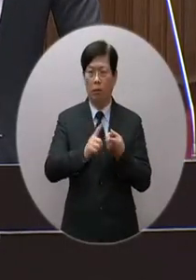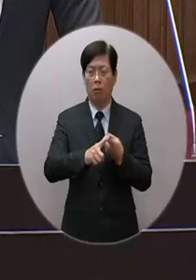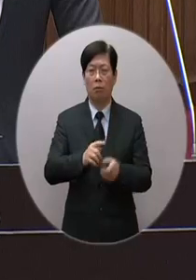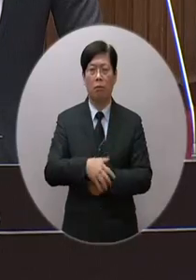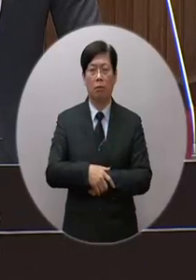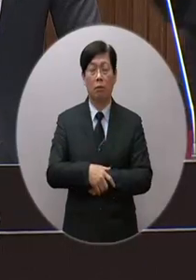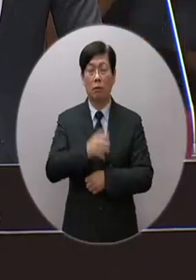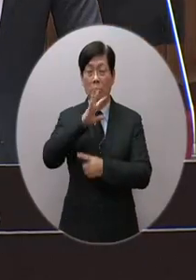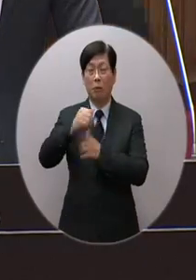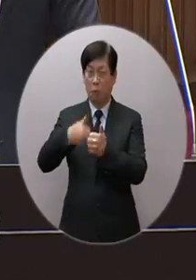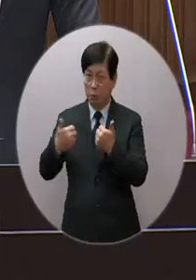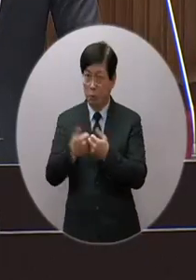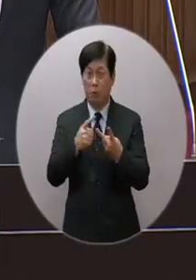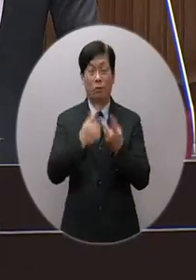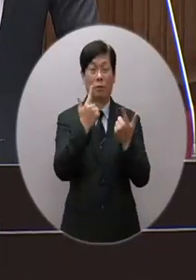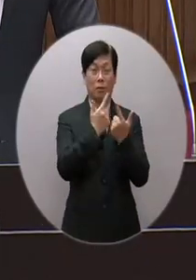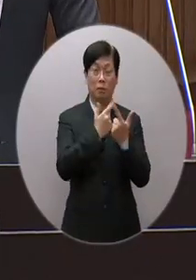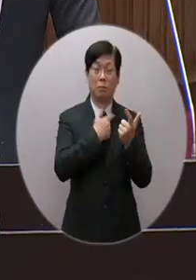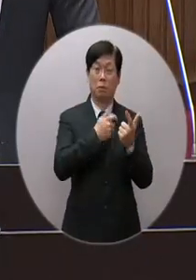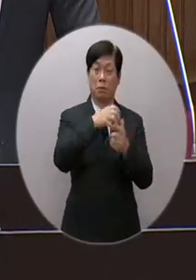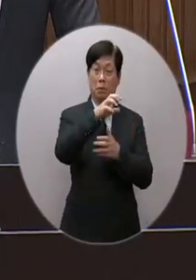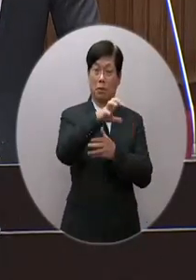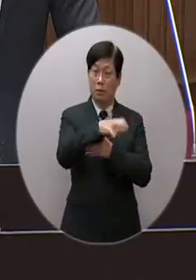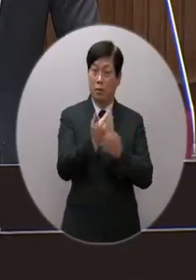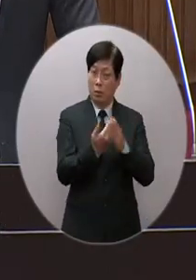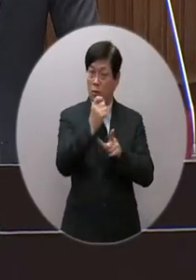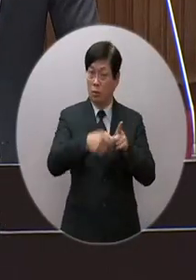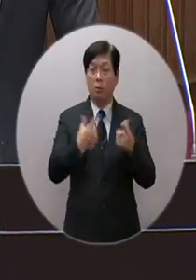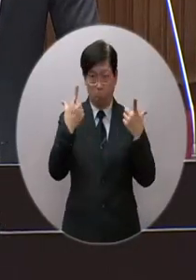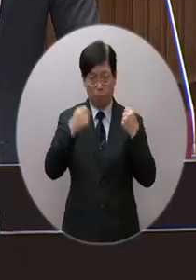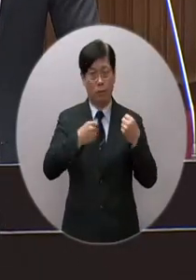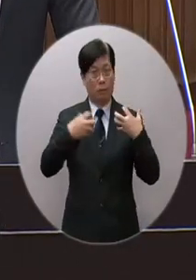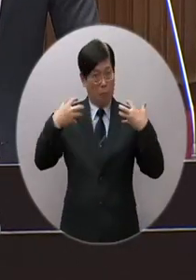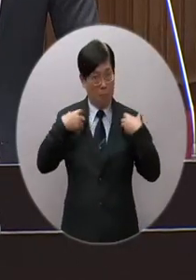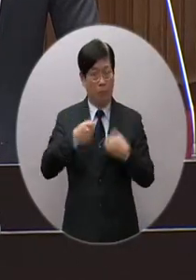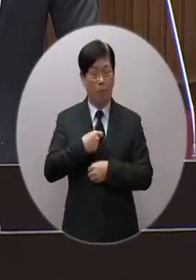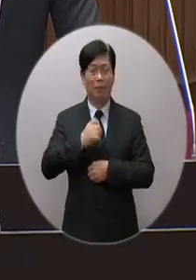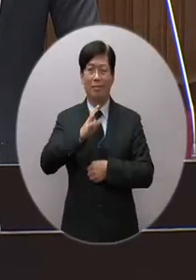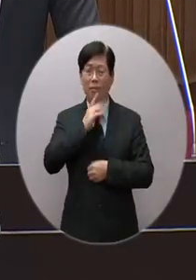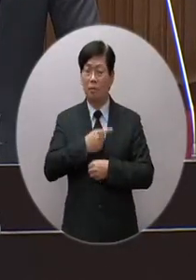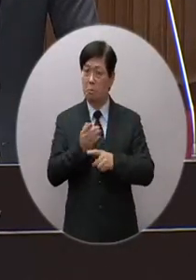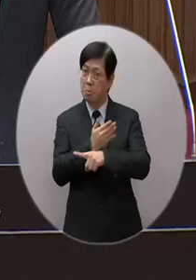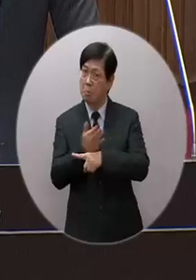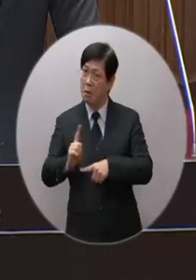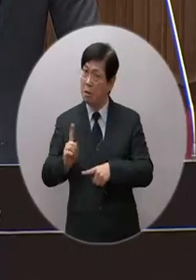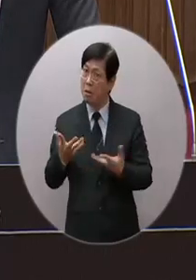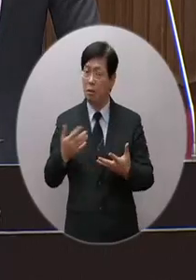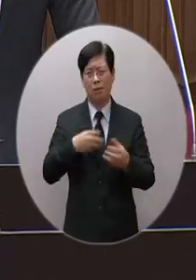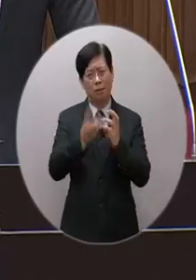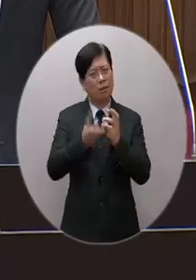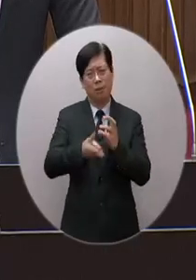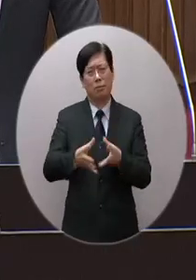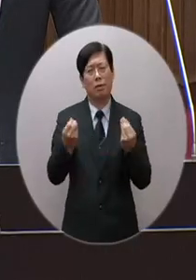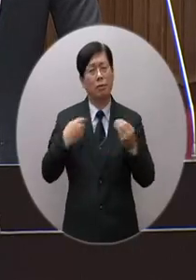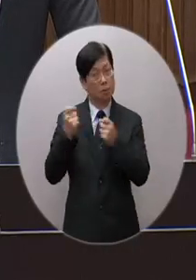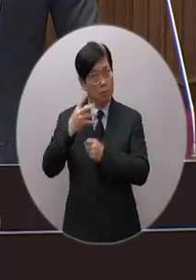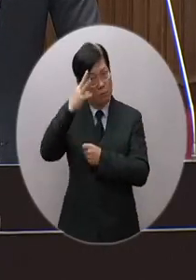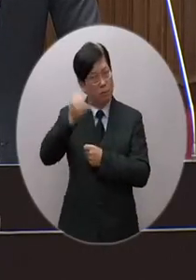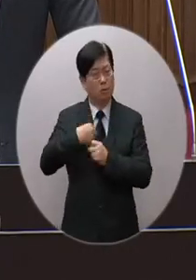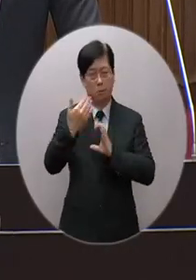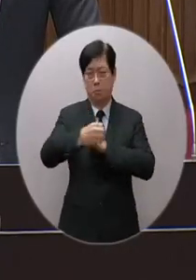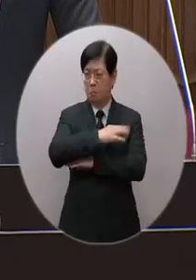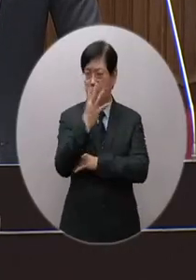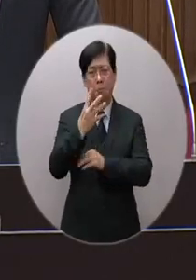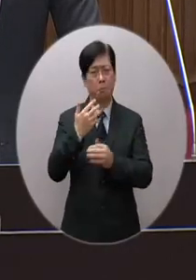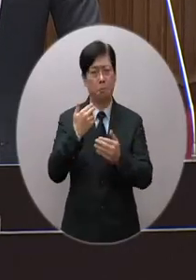对哇吼。不管农委会是北农，农委会去这责任嘛，但是这责任没得负嘛。细节那边佫讲啊，这几天其实媒体不够足